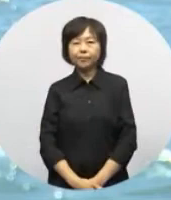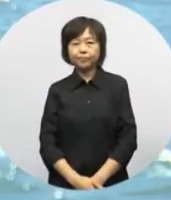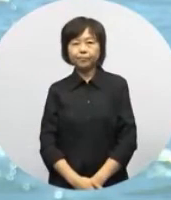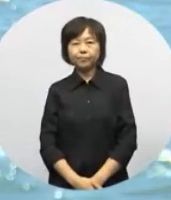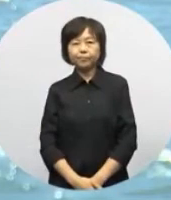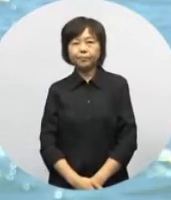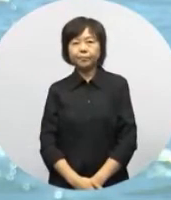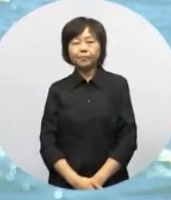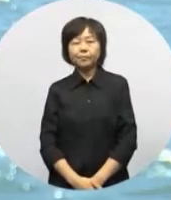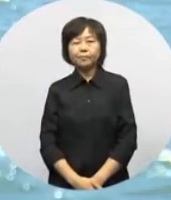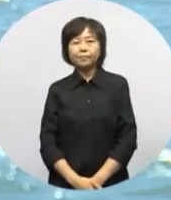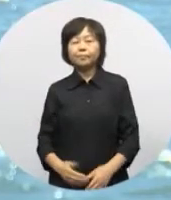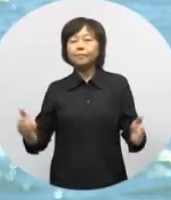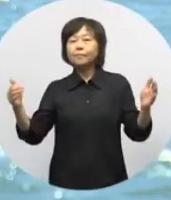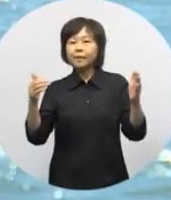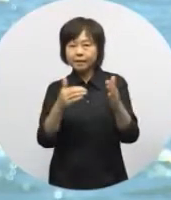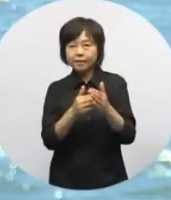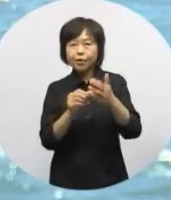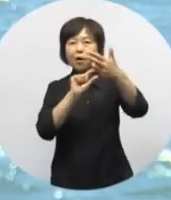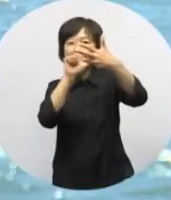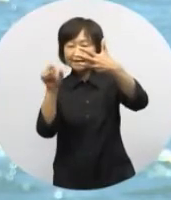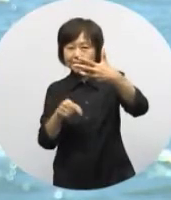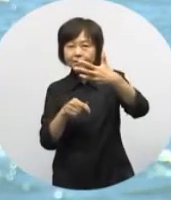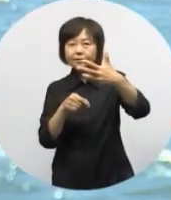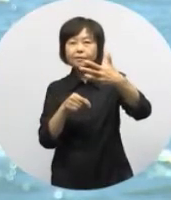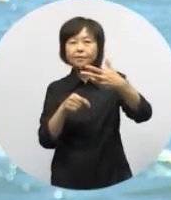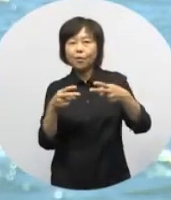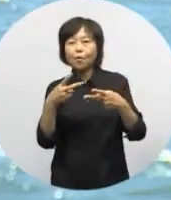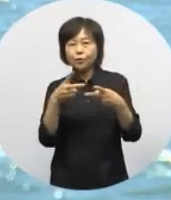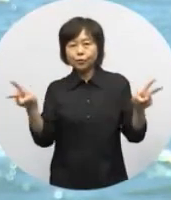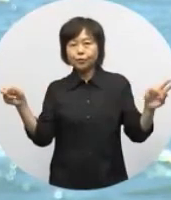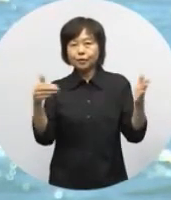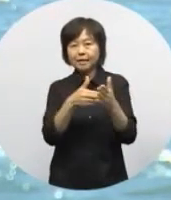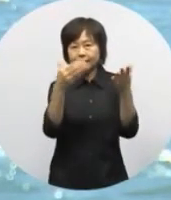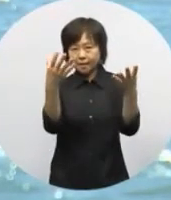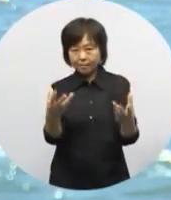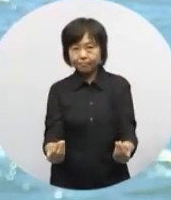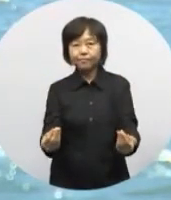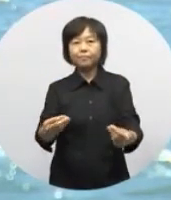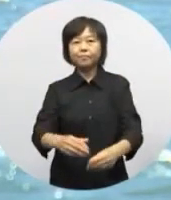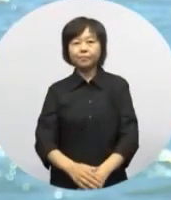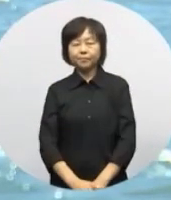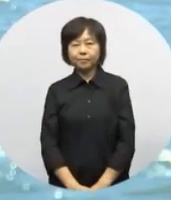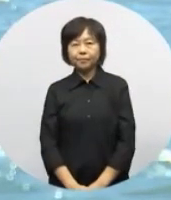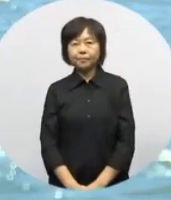以上8月のハーモニアスニュースでした。